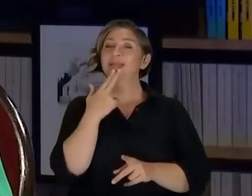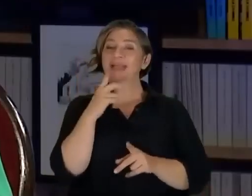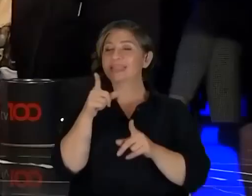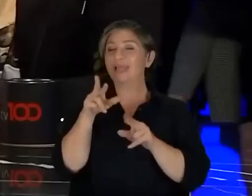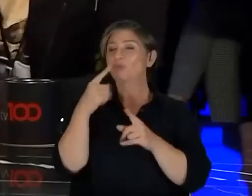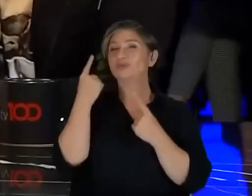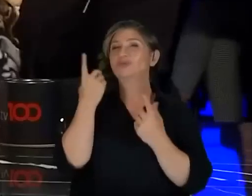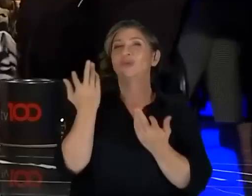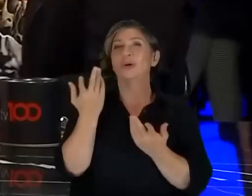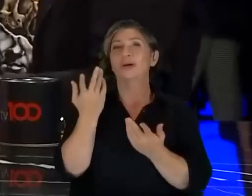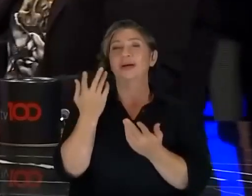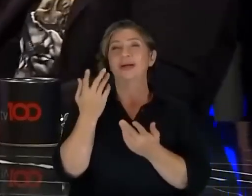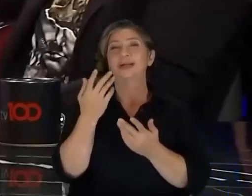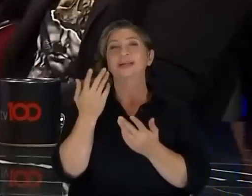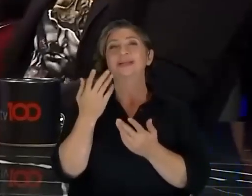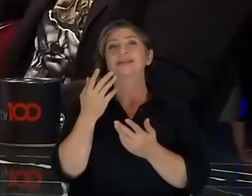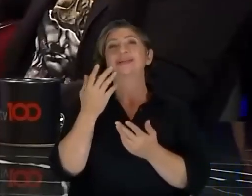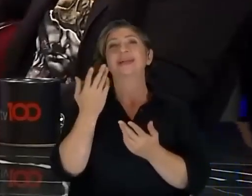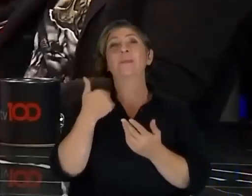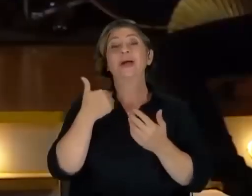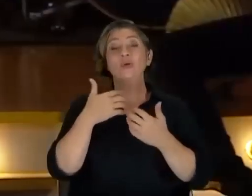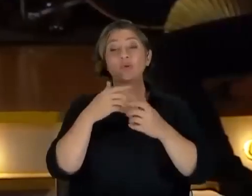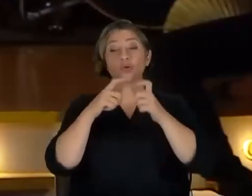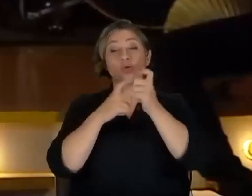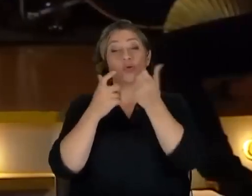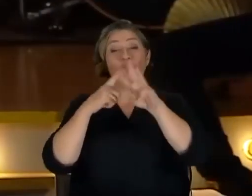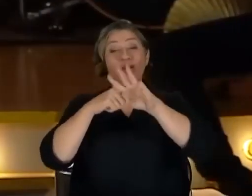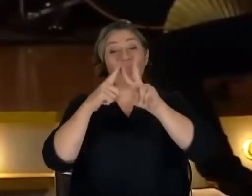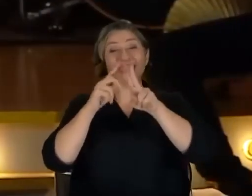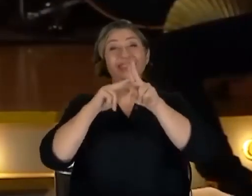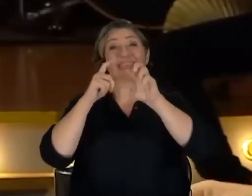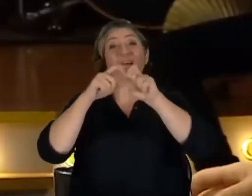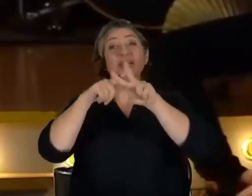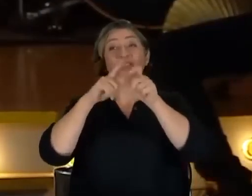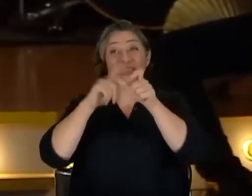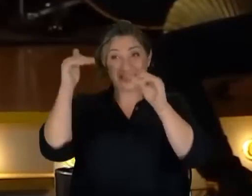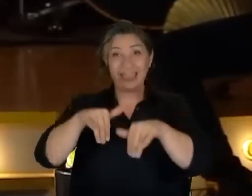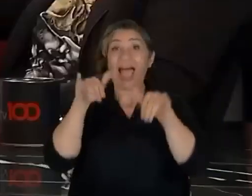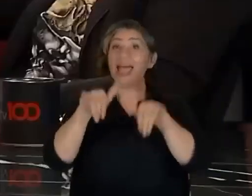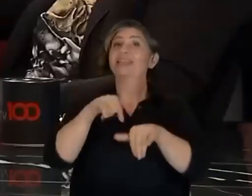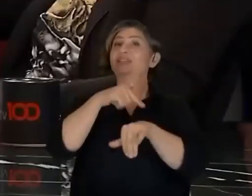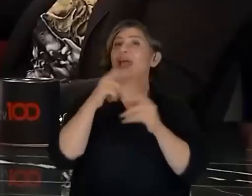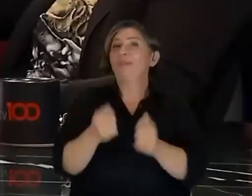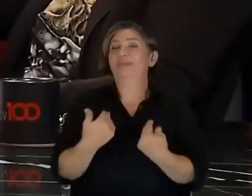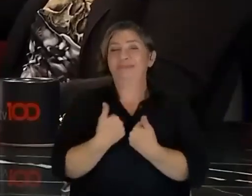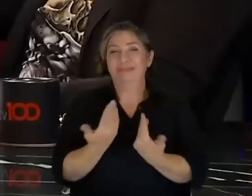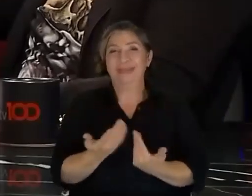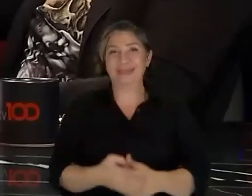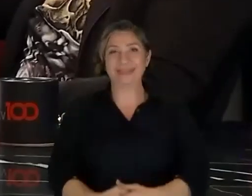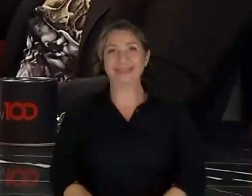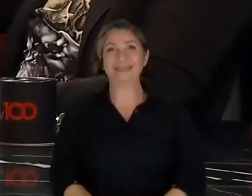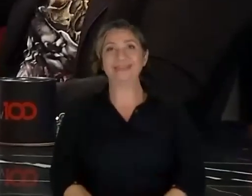öyle düşünmüyor belki. Ya değil mi arkadaşlar? Ya, ya ben Güven Kıraçlar geldiği zaman da aynı şey yaptım. Destek mi verdi? Allah